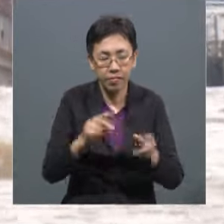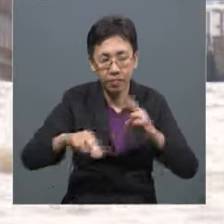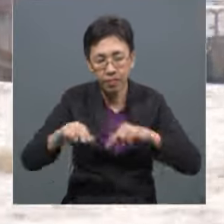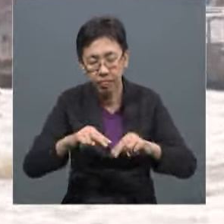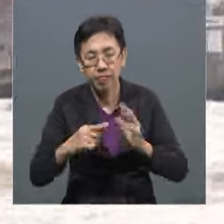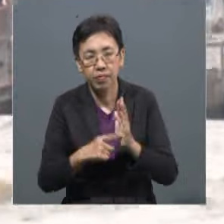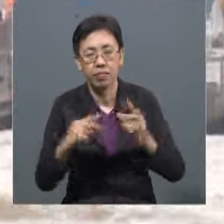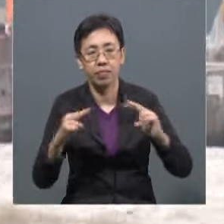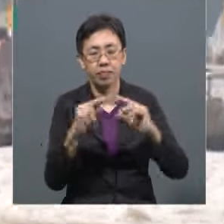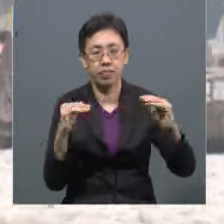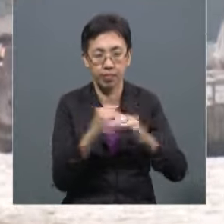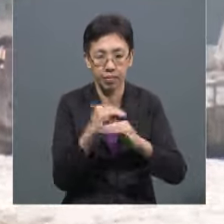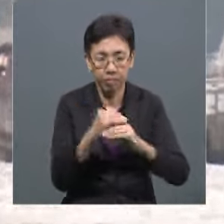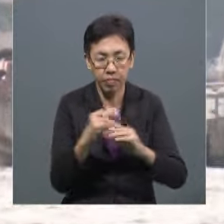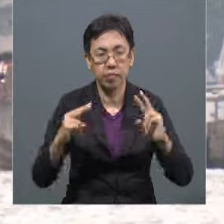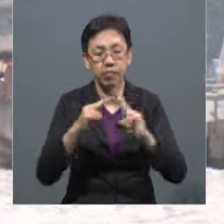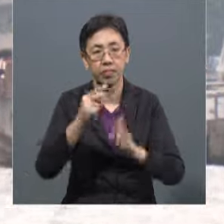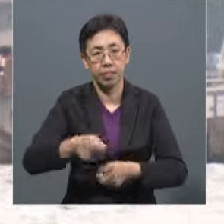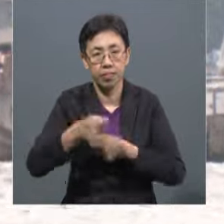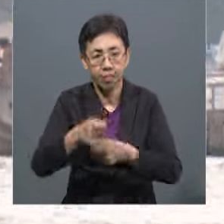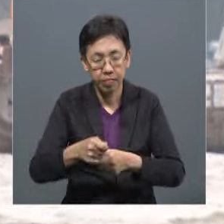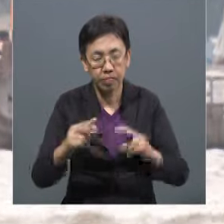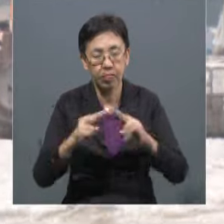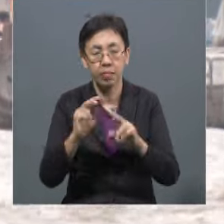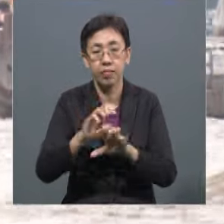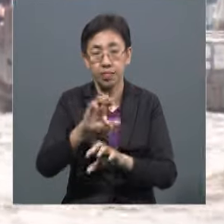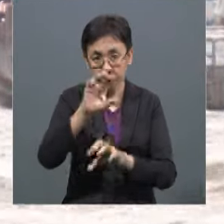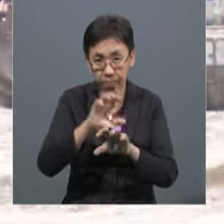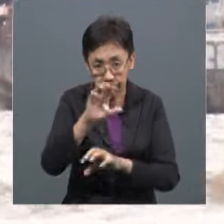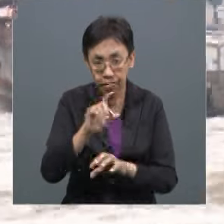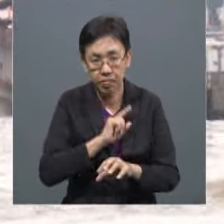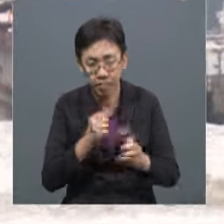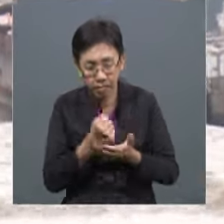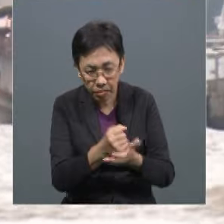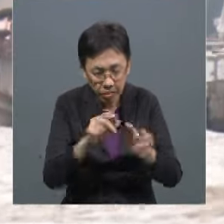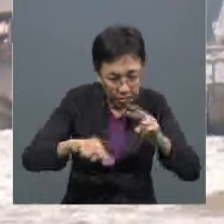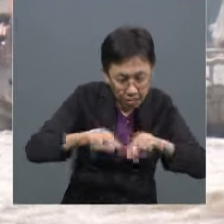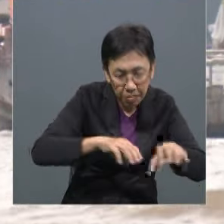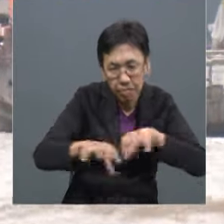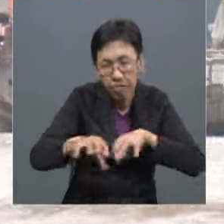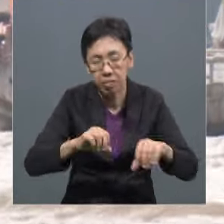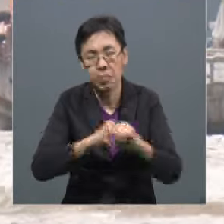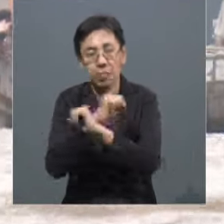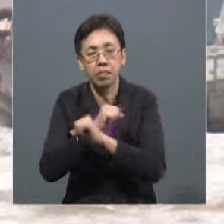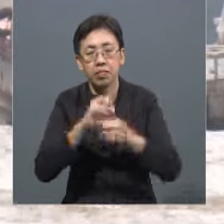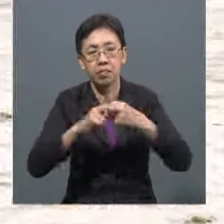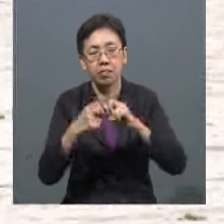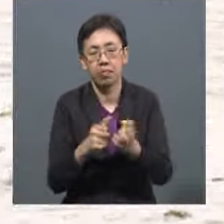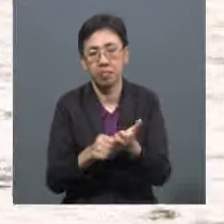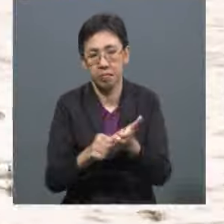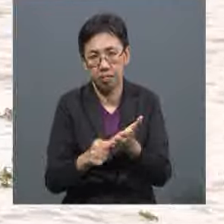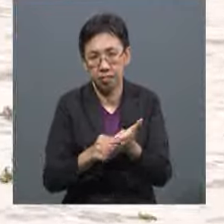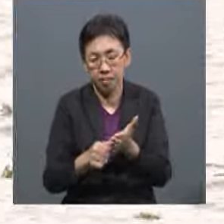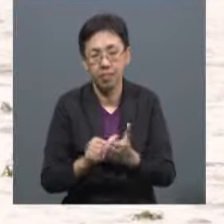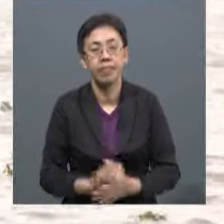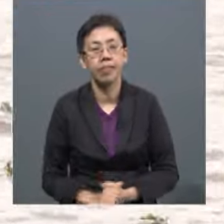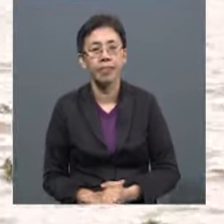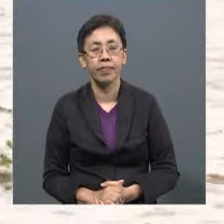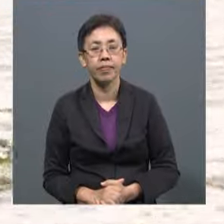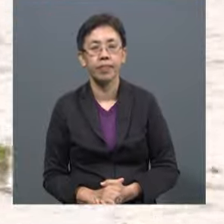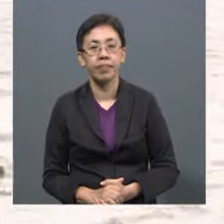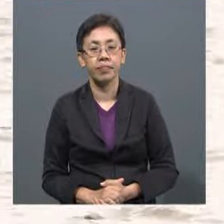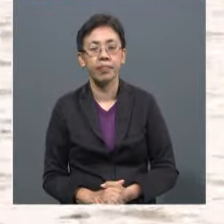ระทรวงคมนาคมกระทรวงเกษตรและสหกรณ์กระทรวงมหาดไทยเข้าไปช่วยดำเนินการป้องกันแก้ไขด้วยนะครับรวมถึงในพื้นที่